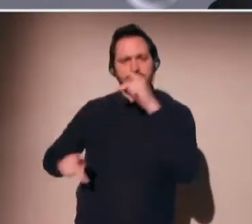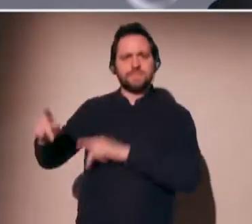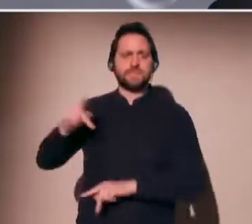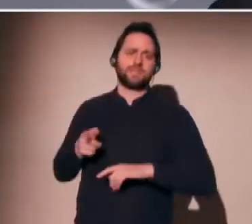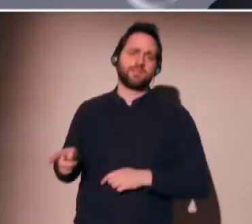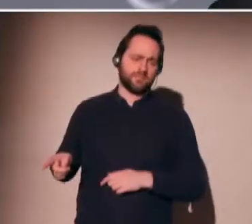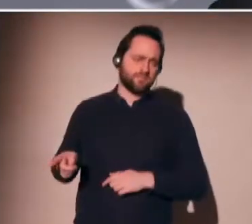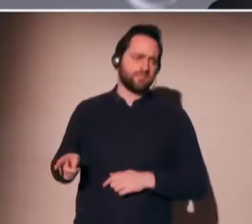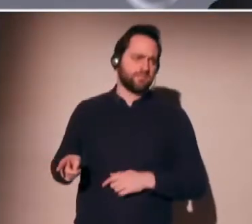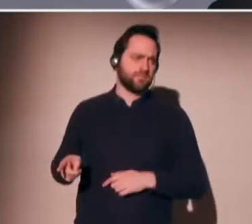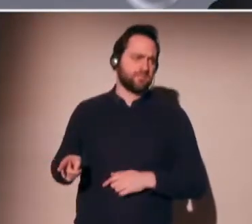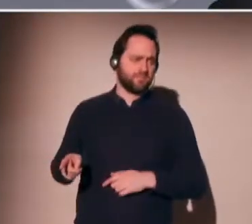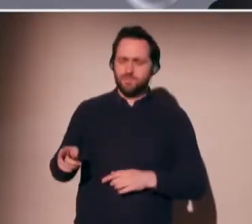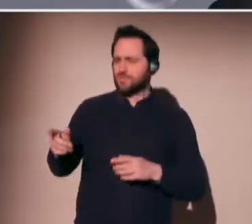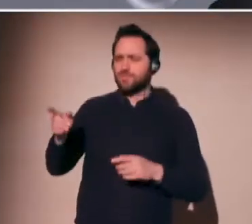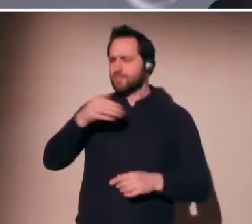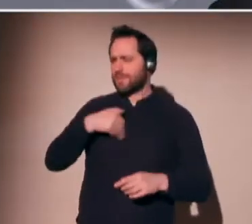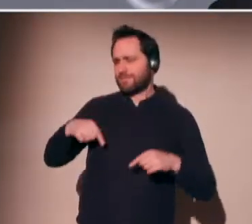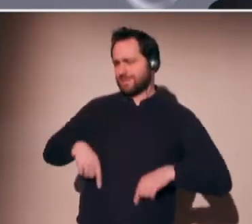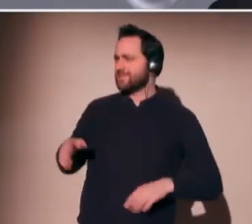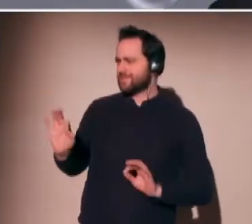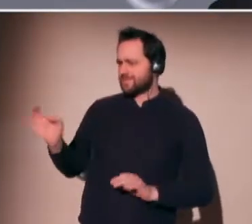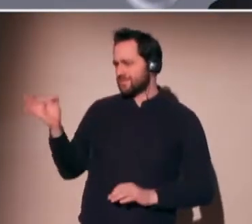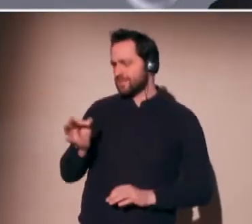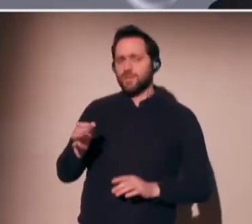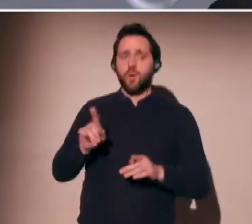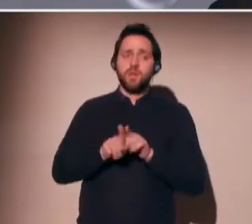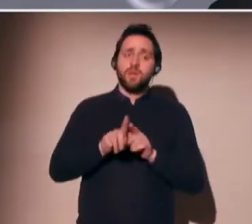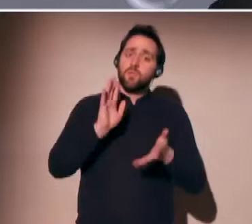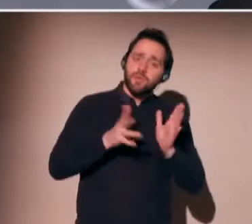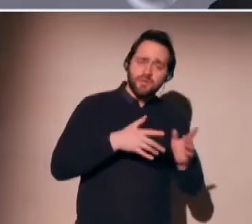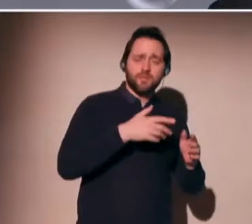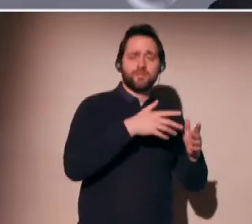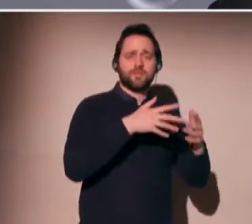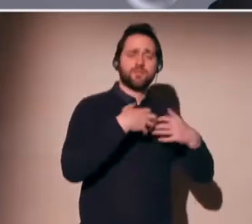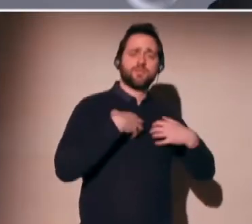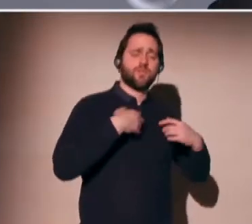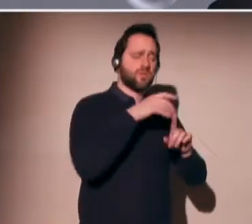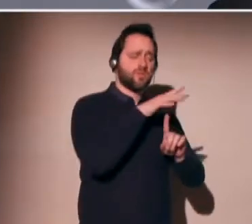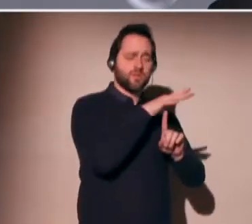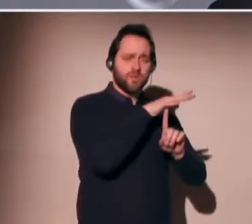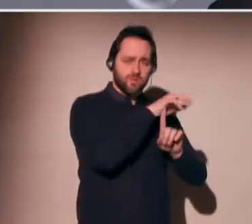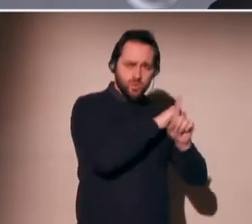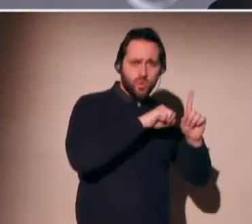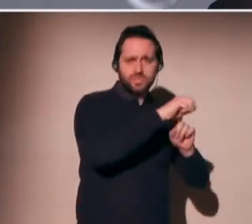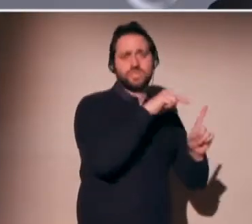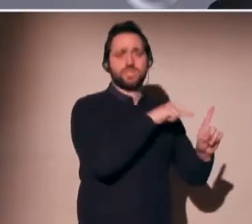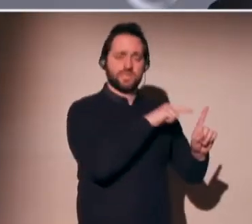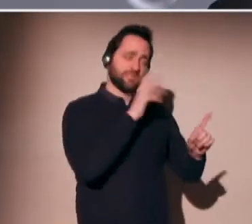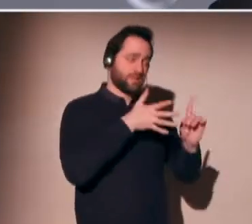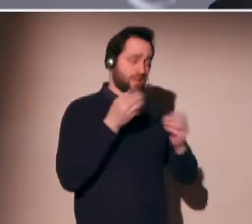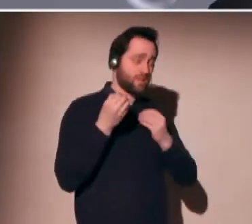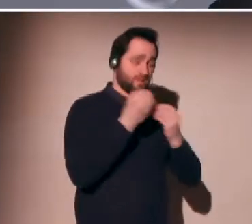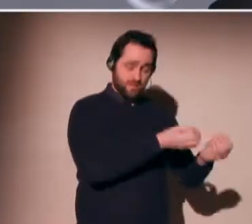mais aussi potentiellement en sociologie. Donc on a une gamme d'applications qui devient beaucoup